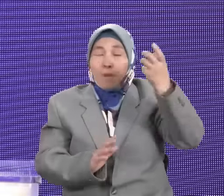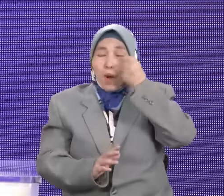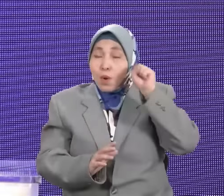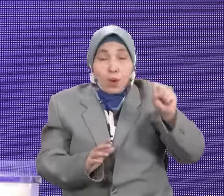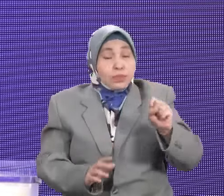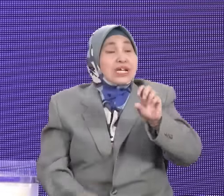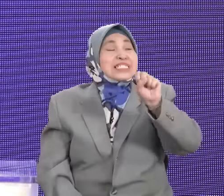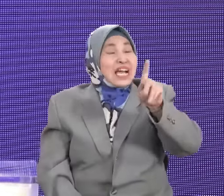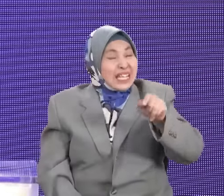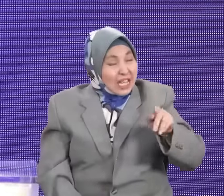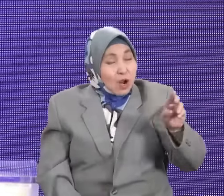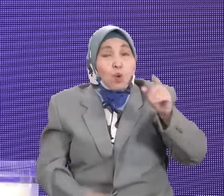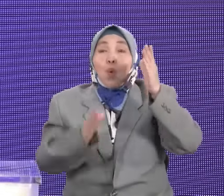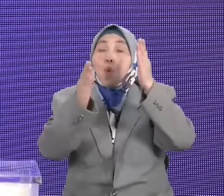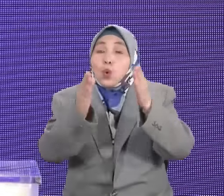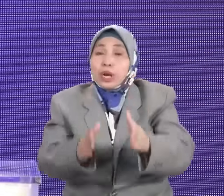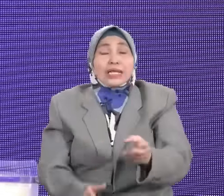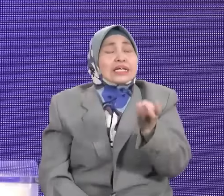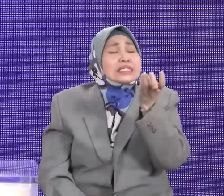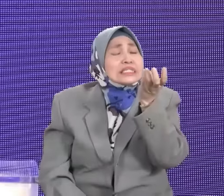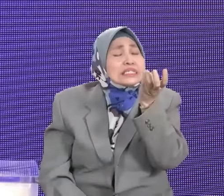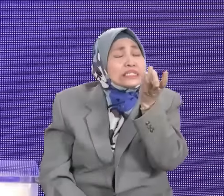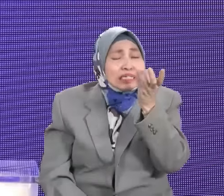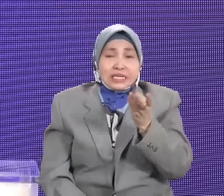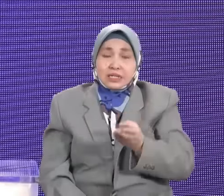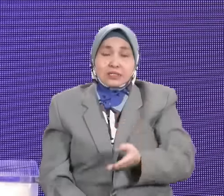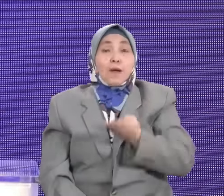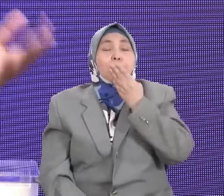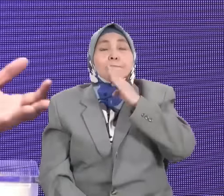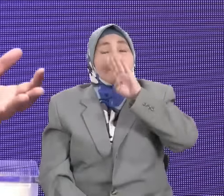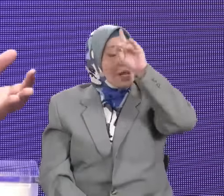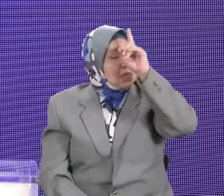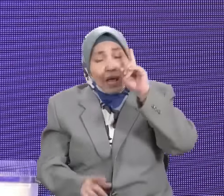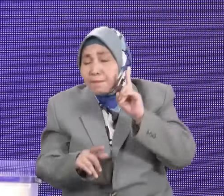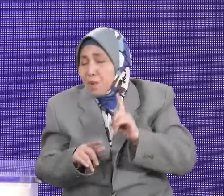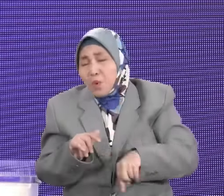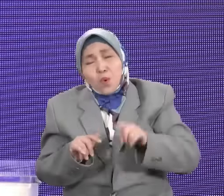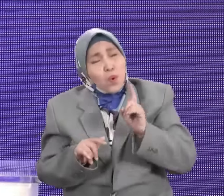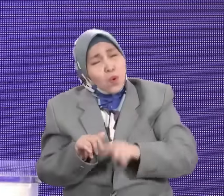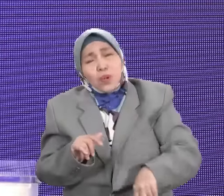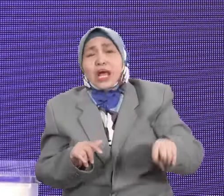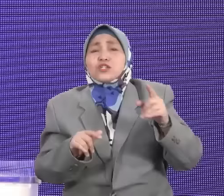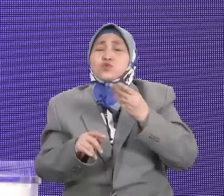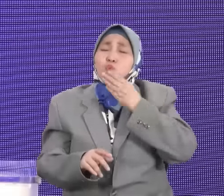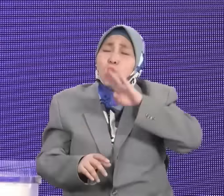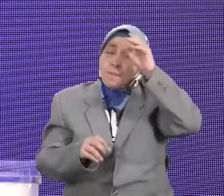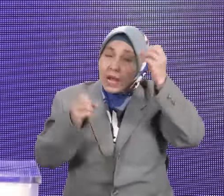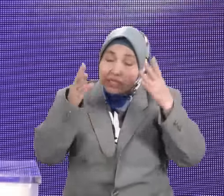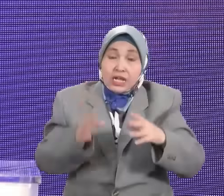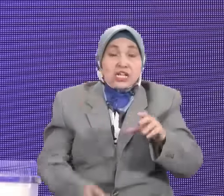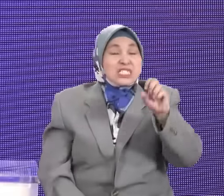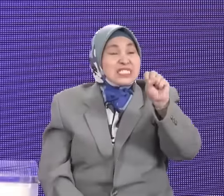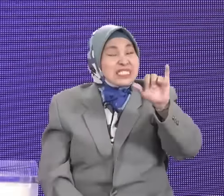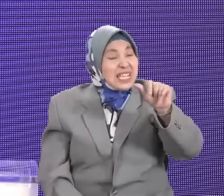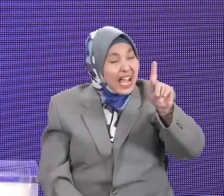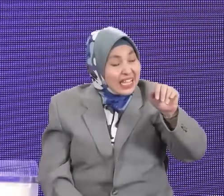ini adalah orang yang sikit syukurnya dia tak mampu untuk bersyukur banyak kalau suku banyak itu syukur ya tapi kalau Syakir